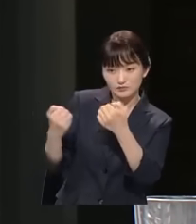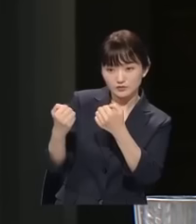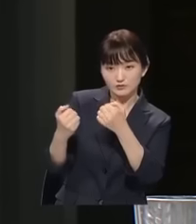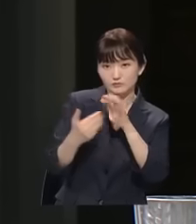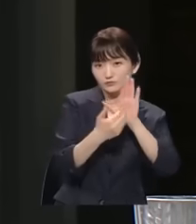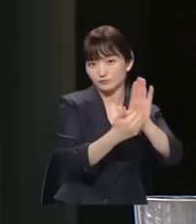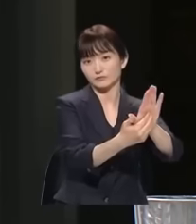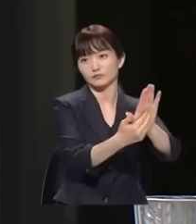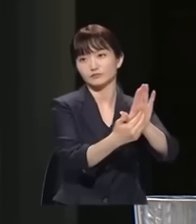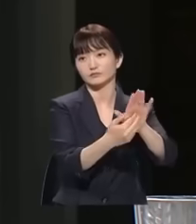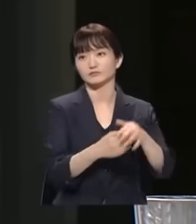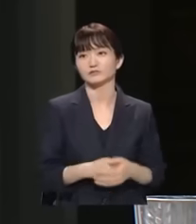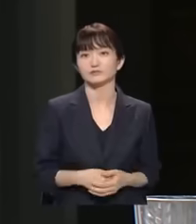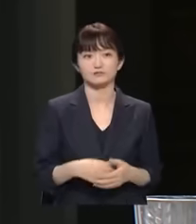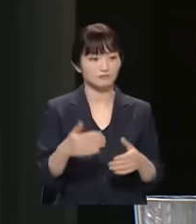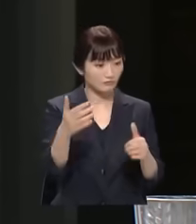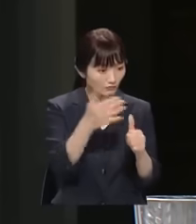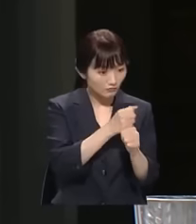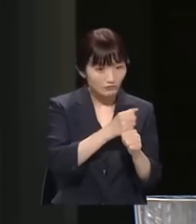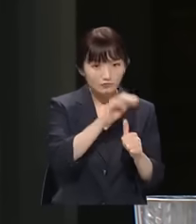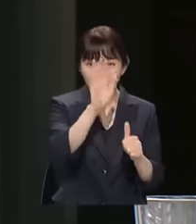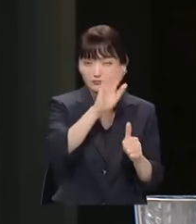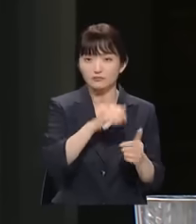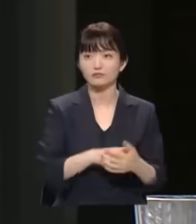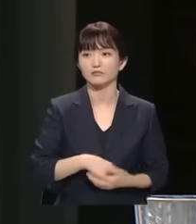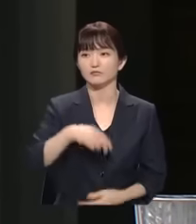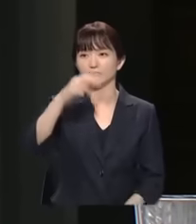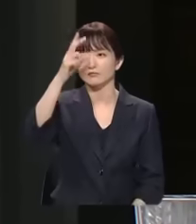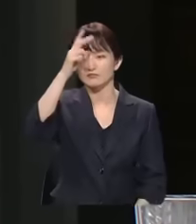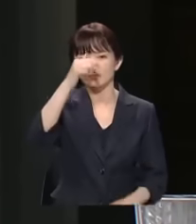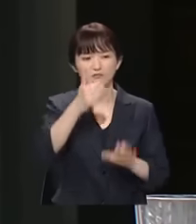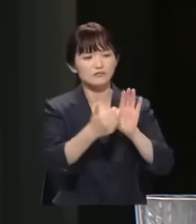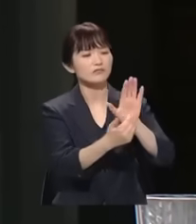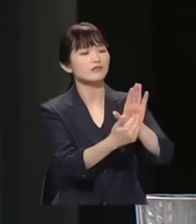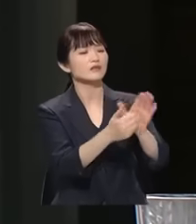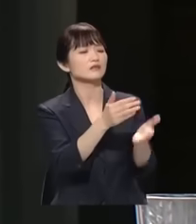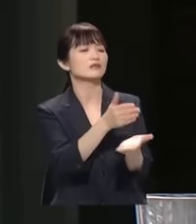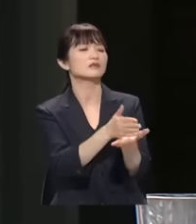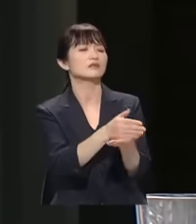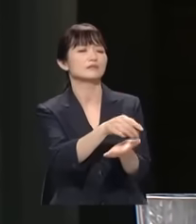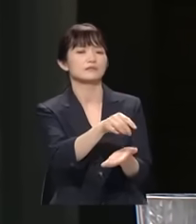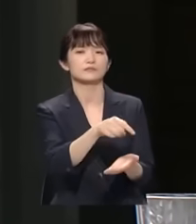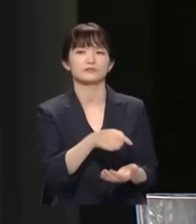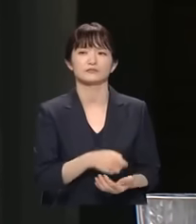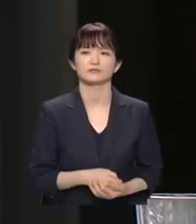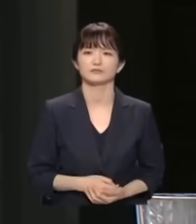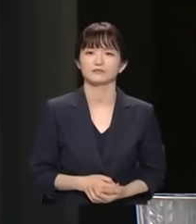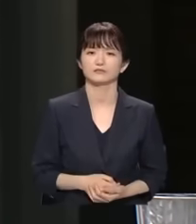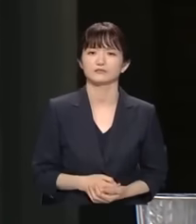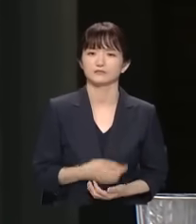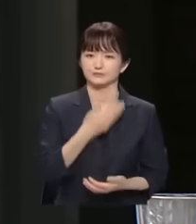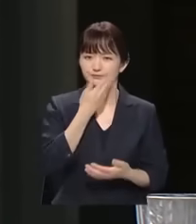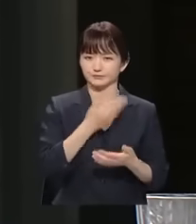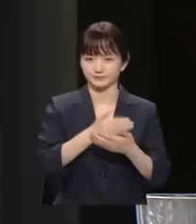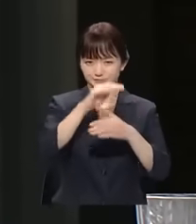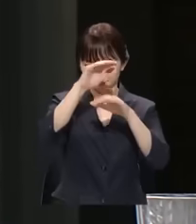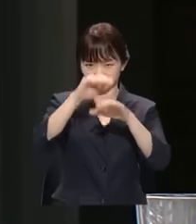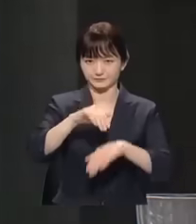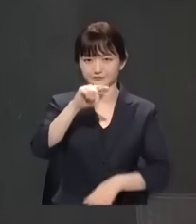말렸어요 자 검거가 아니고 경찰이 말리고 있었어요 체크포인트